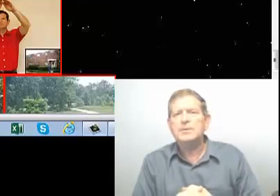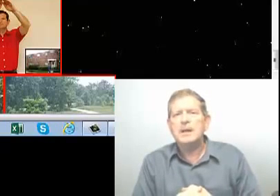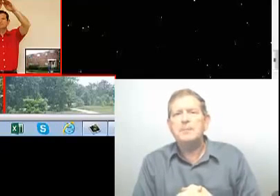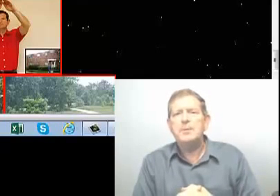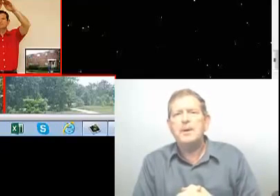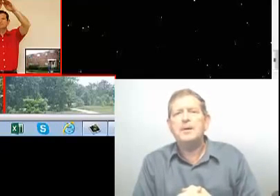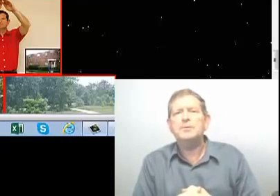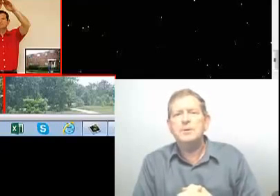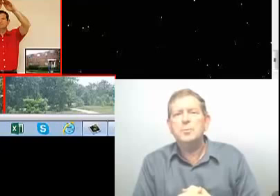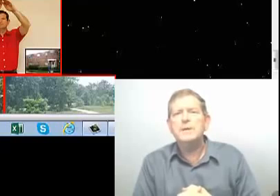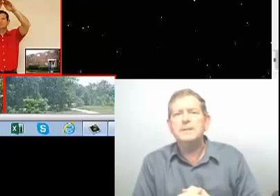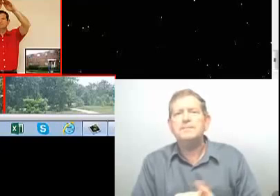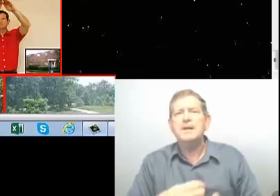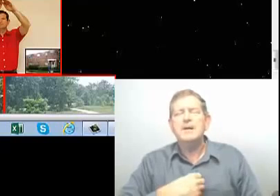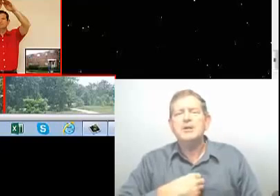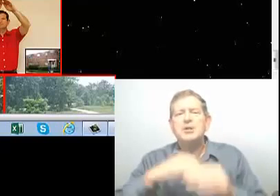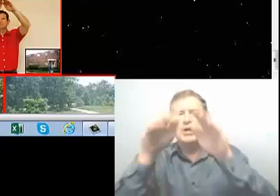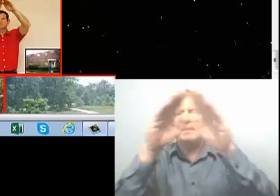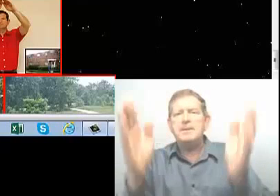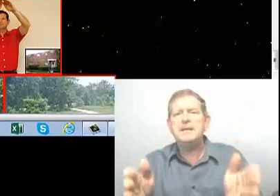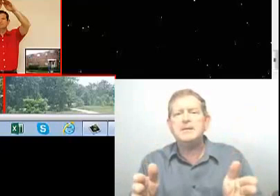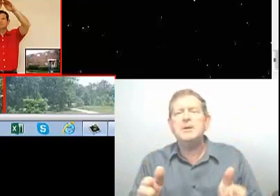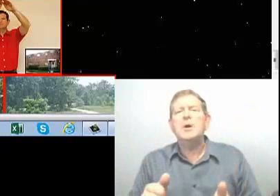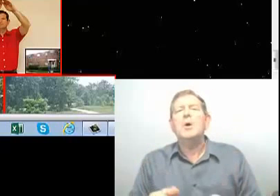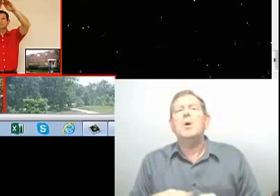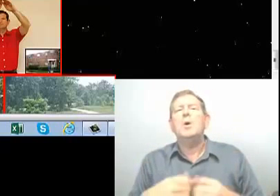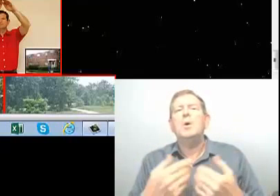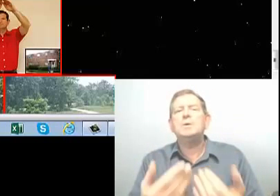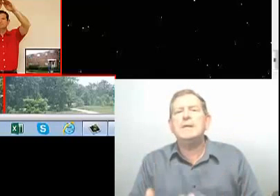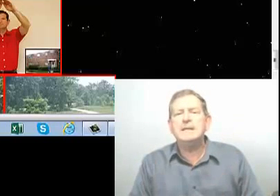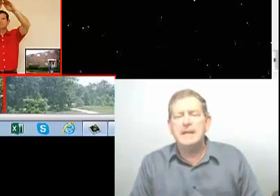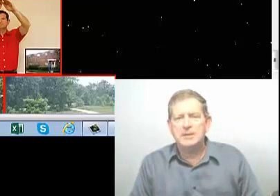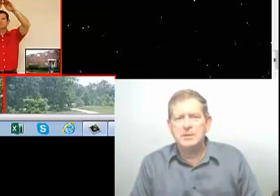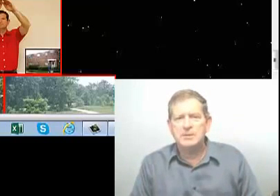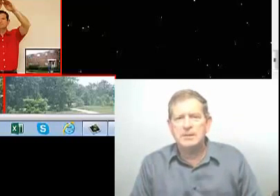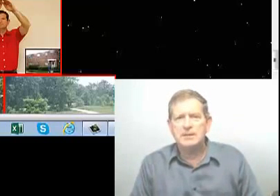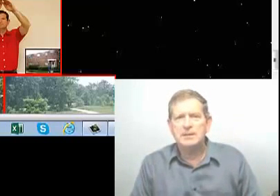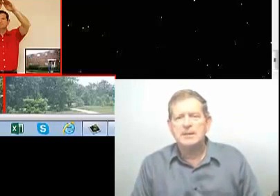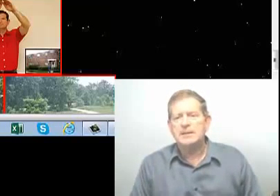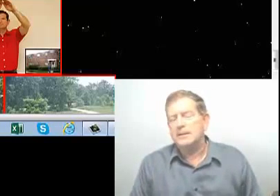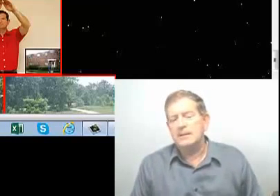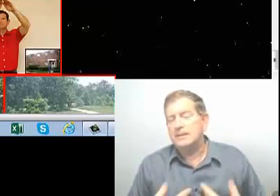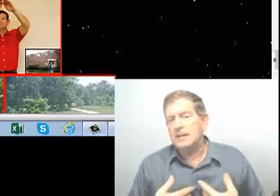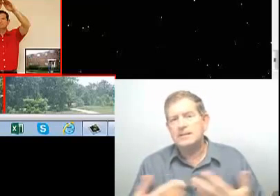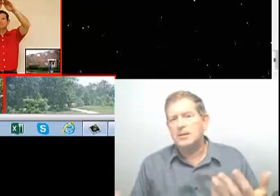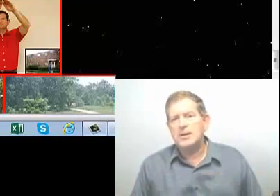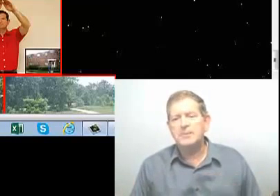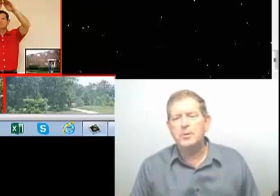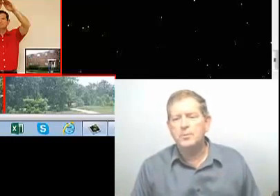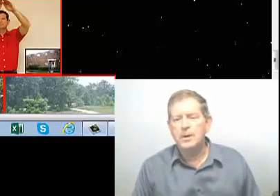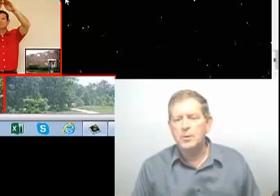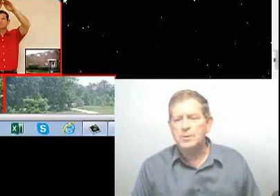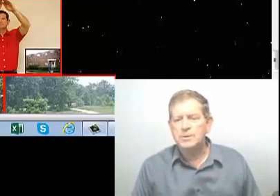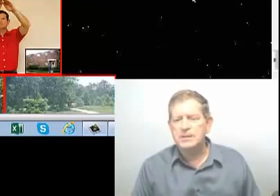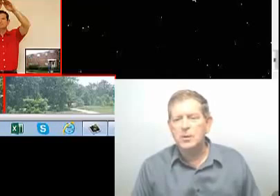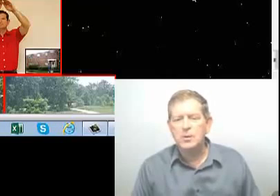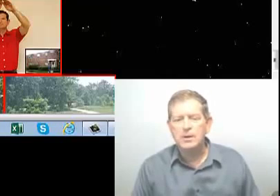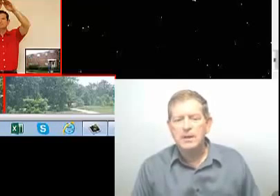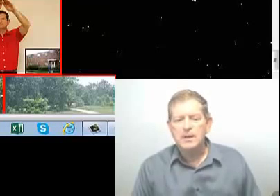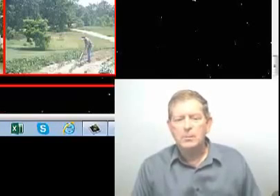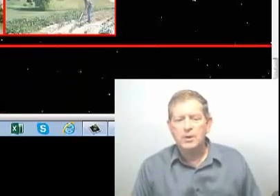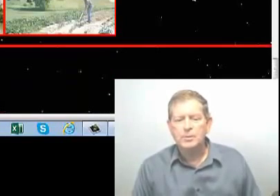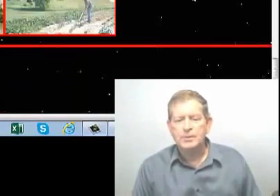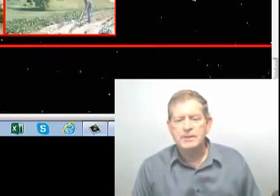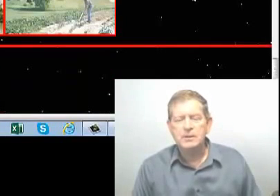Bon, je pense que la plupart ont dit oui. J'habite aux États-Unis. Et ça, c'est le cas pour moi aussi.